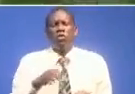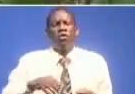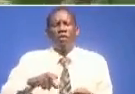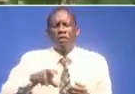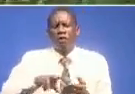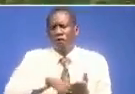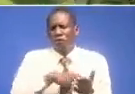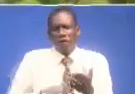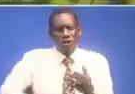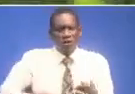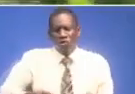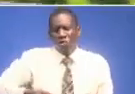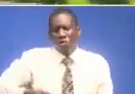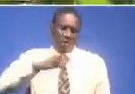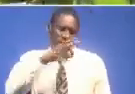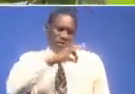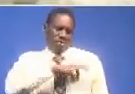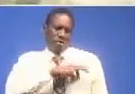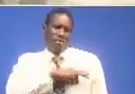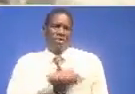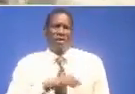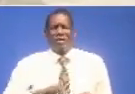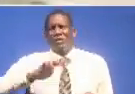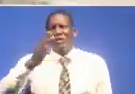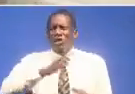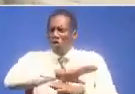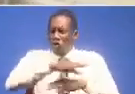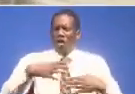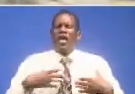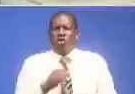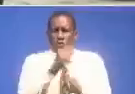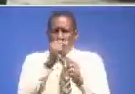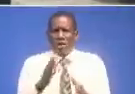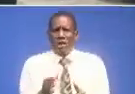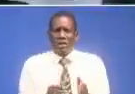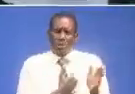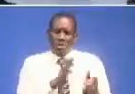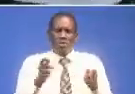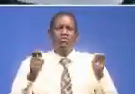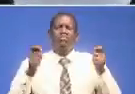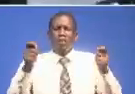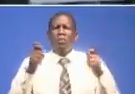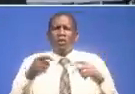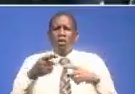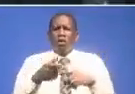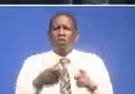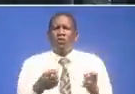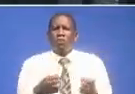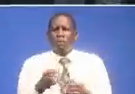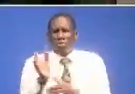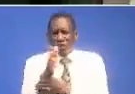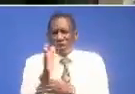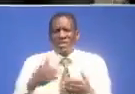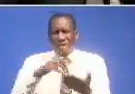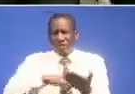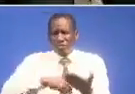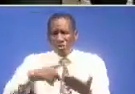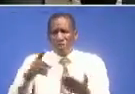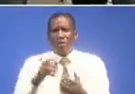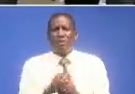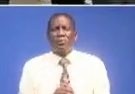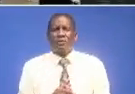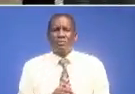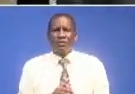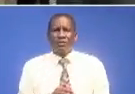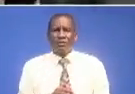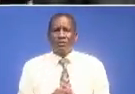marupurupu yao. Na ya pili ni ya wahudumu wote wa afya, yaliyopangwa kufanyika kuanzia siku ya Alhamisi wiki